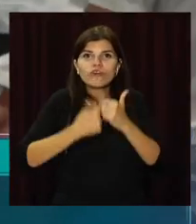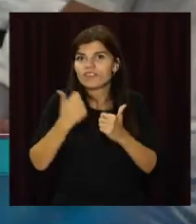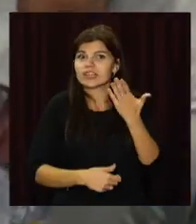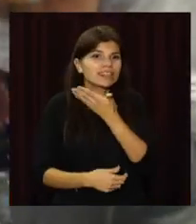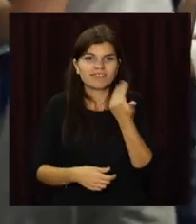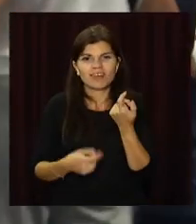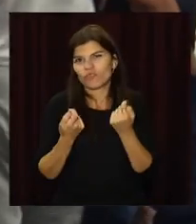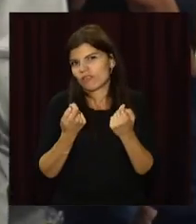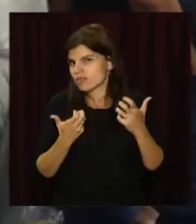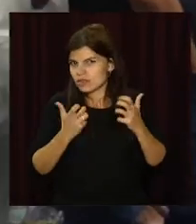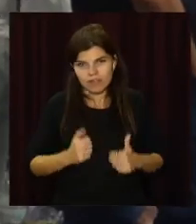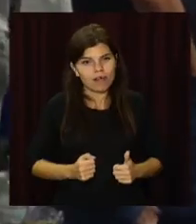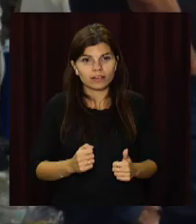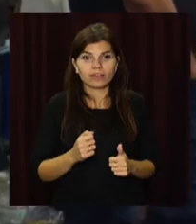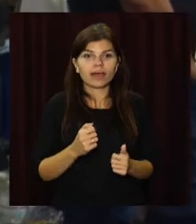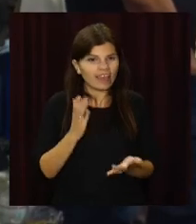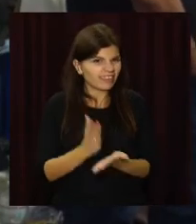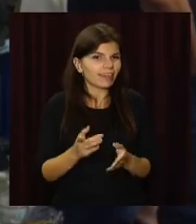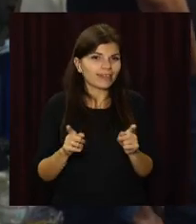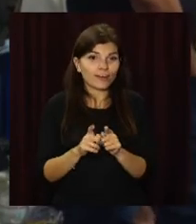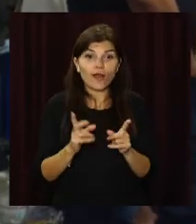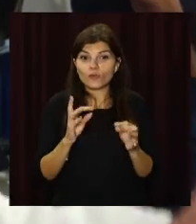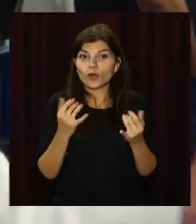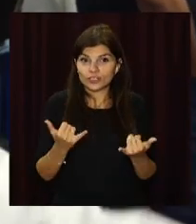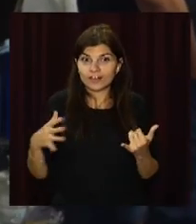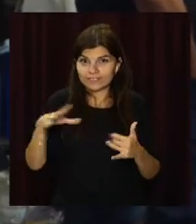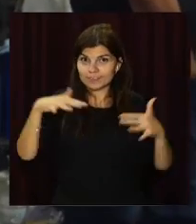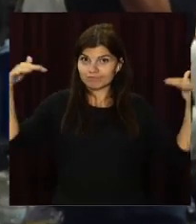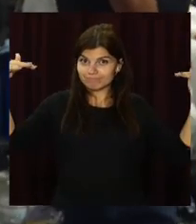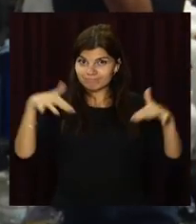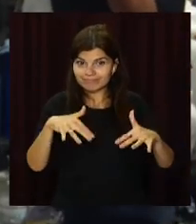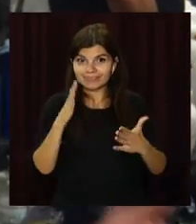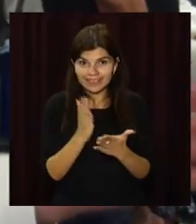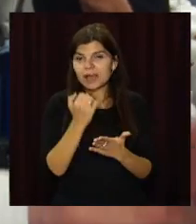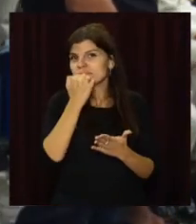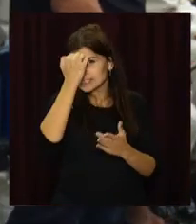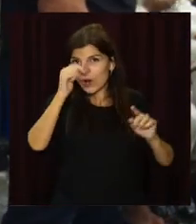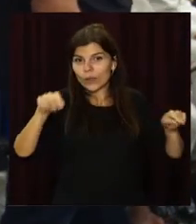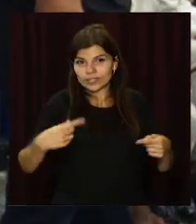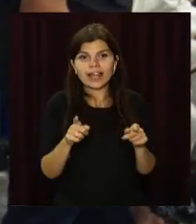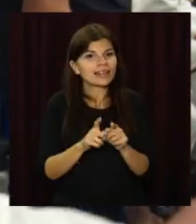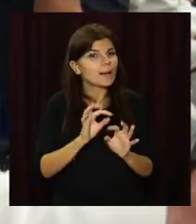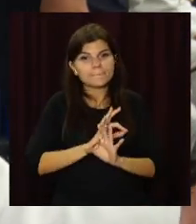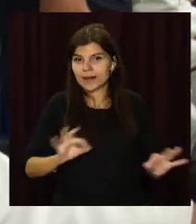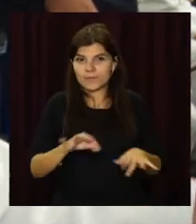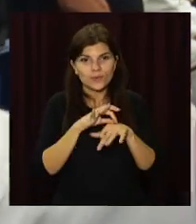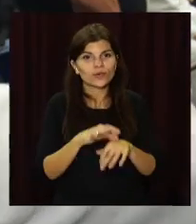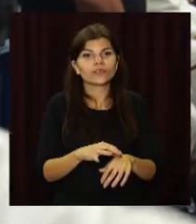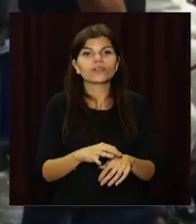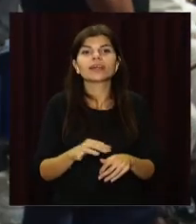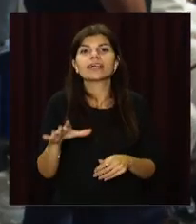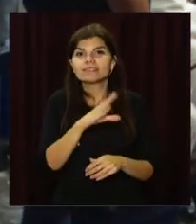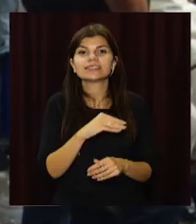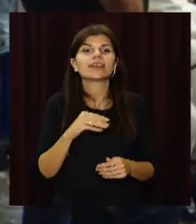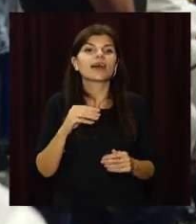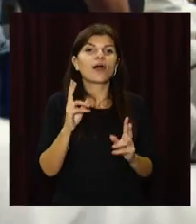надоїдати. Вот это, було, є таке. Ну, сейчас все видишь, приехали, столько спасибо организаторам, так прекрасно провели, и всем ребятам, которые